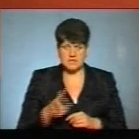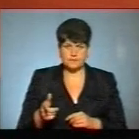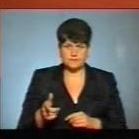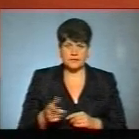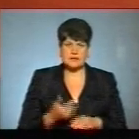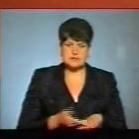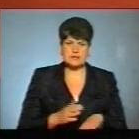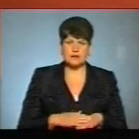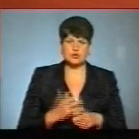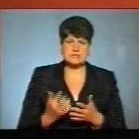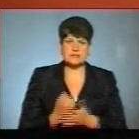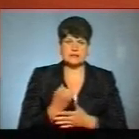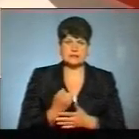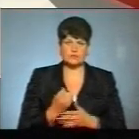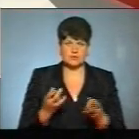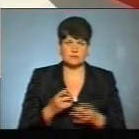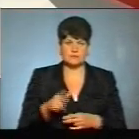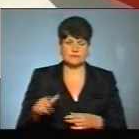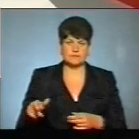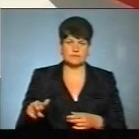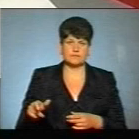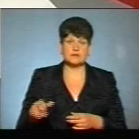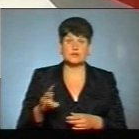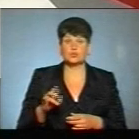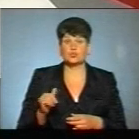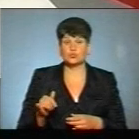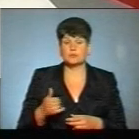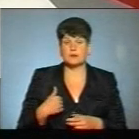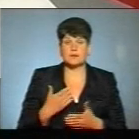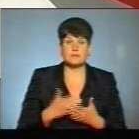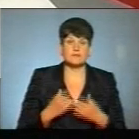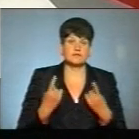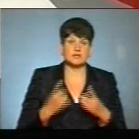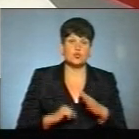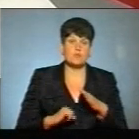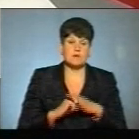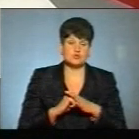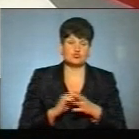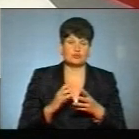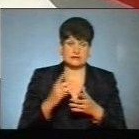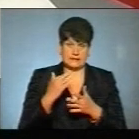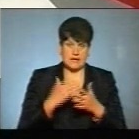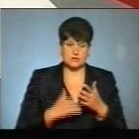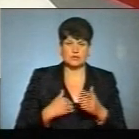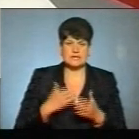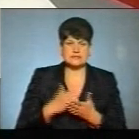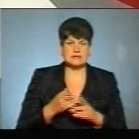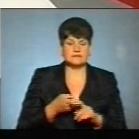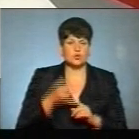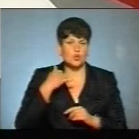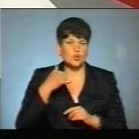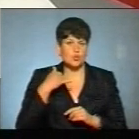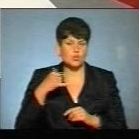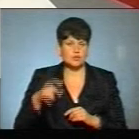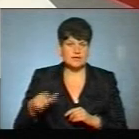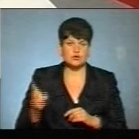складно знайти потрібних фахівців? Ну, ми маємо дуже таку велику базу даних. В нас є контакти людей, які приходили до